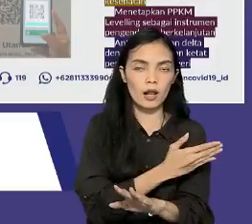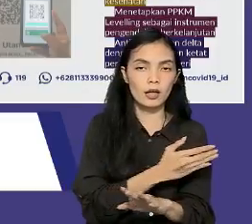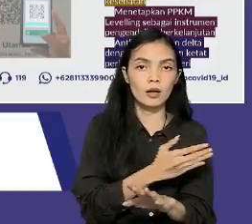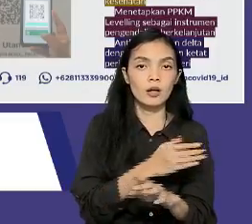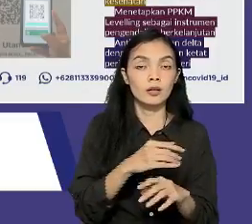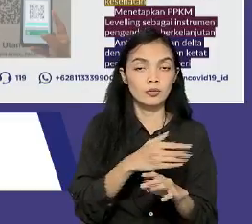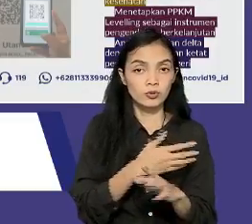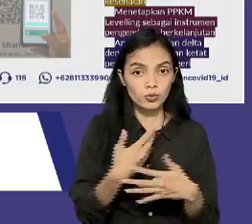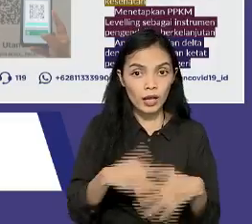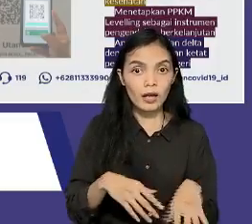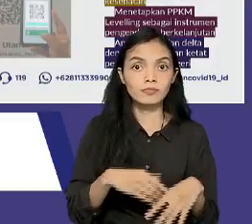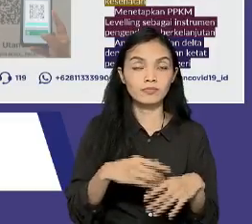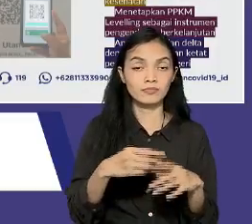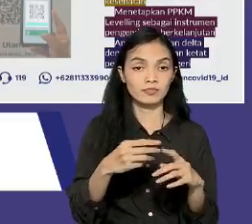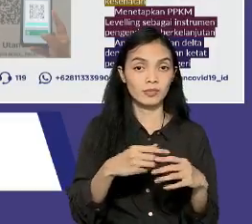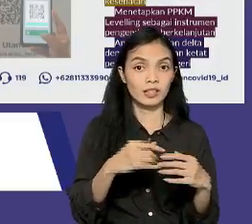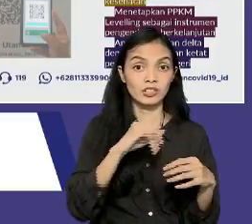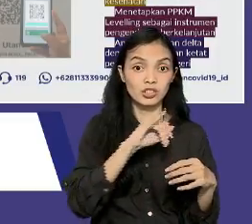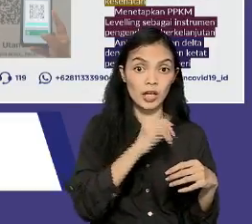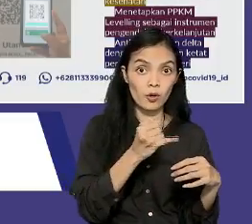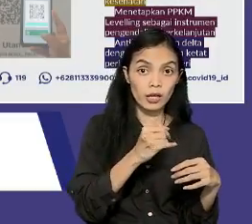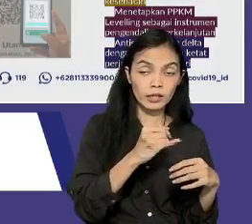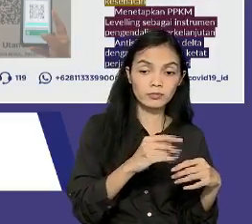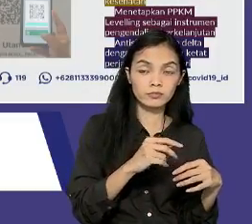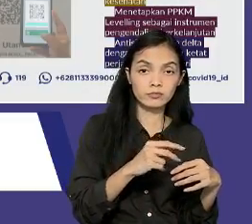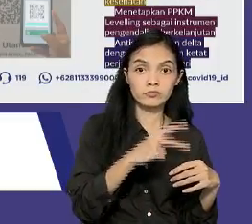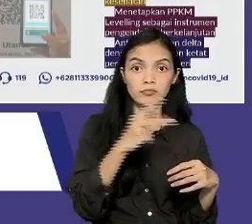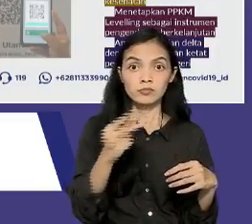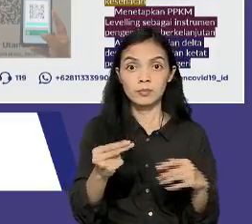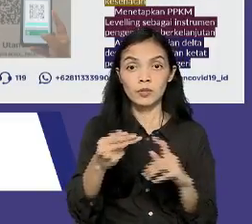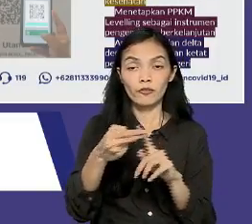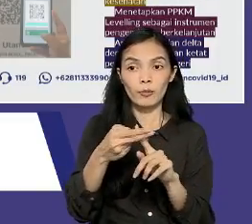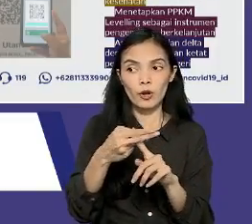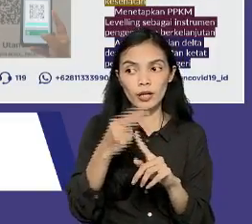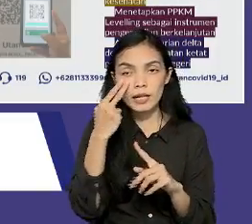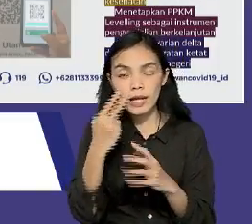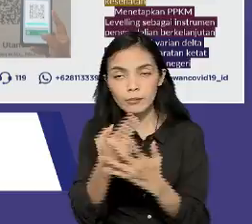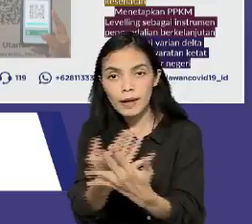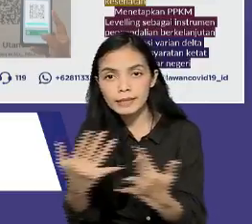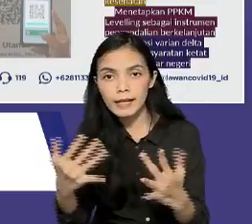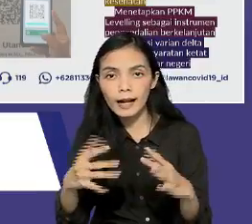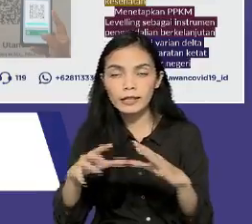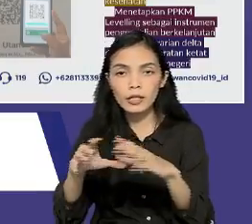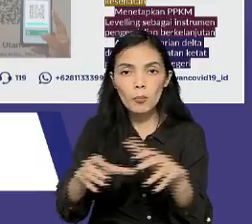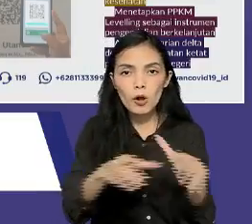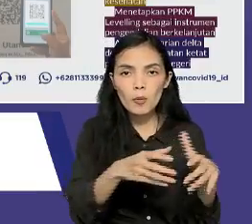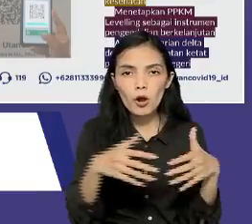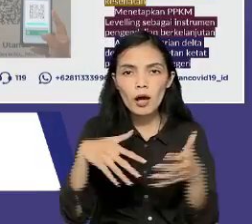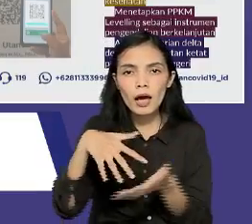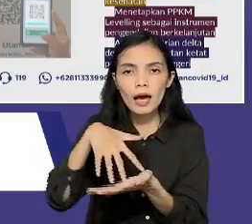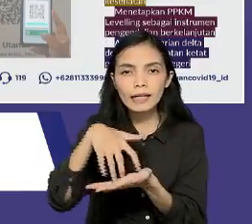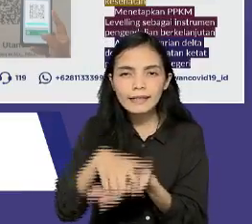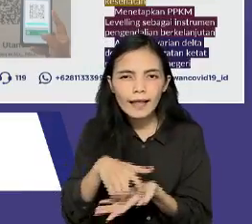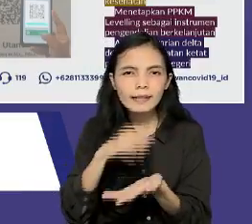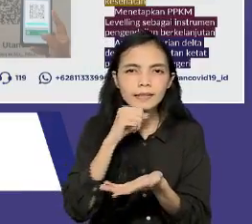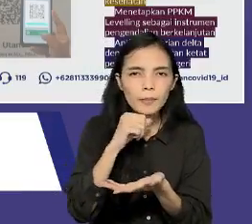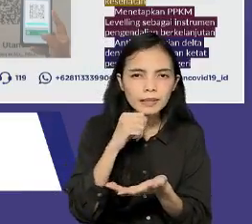mulai bertahap dilakukan berdasarkan skala prioritas masyarakat, menimbang kerentanan kelompok terpapar